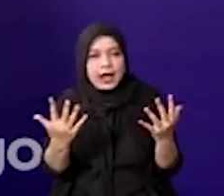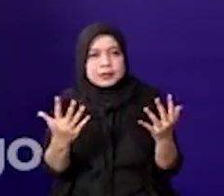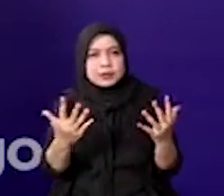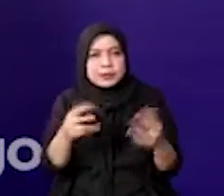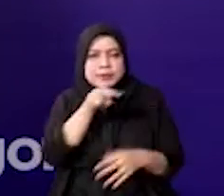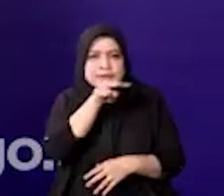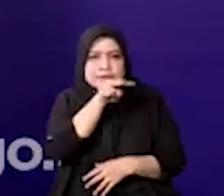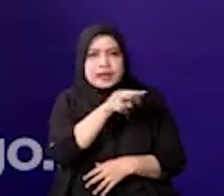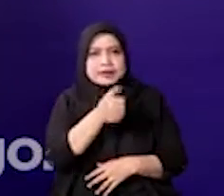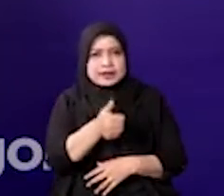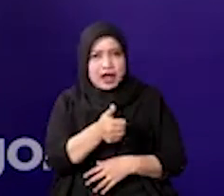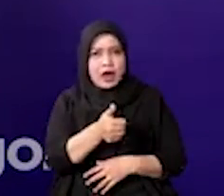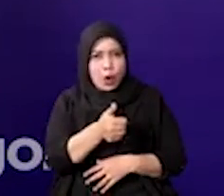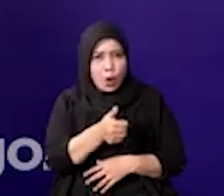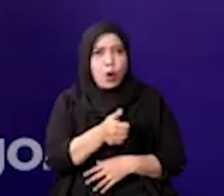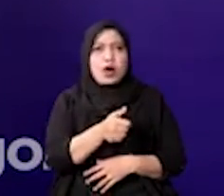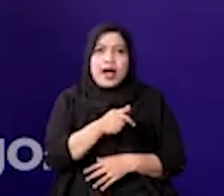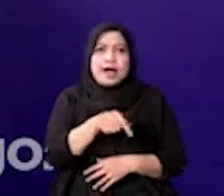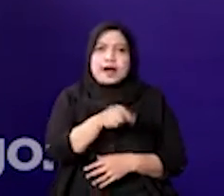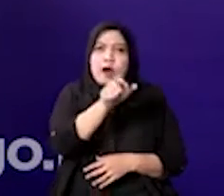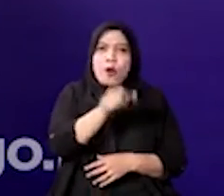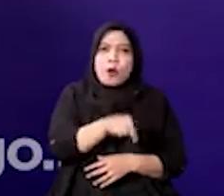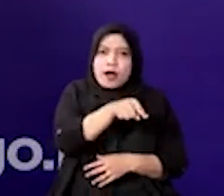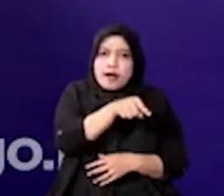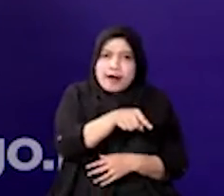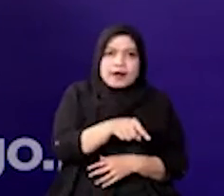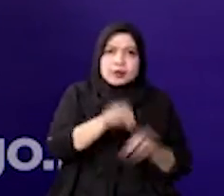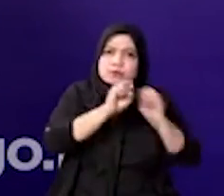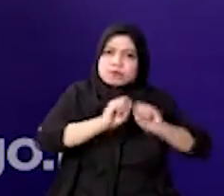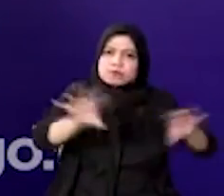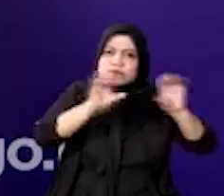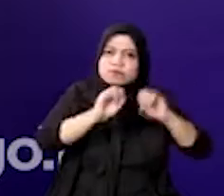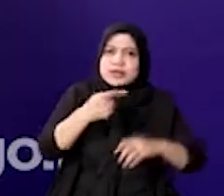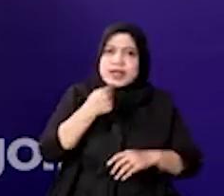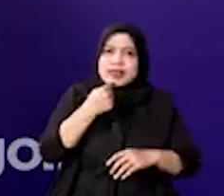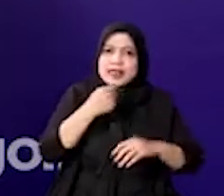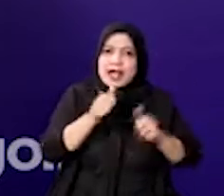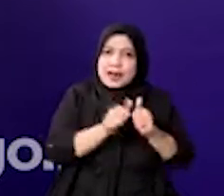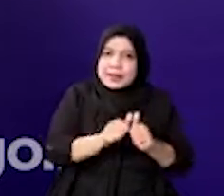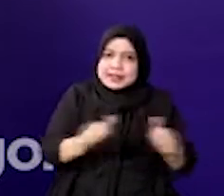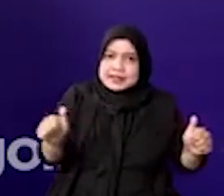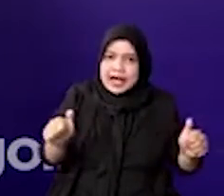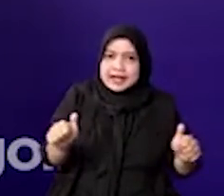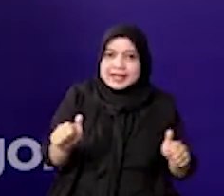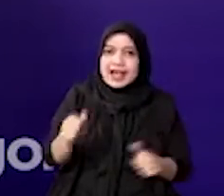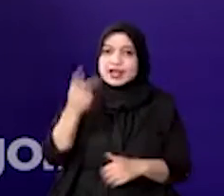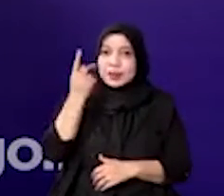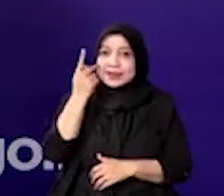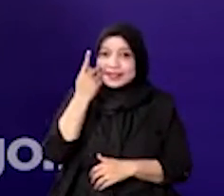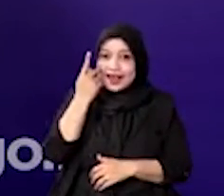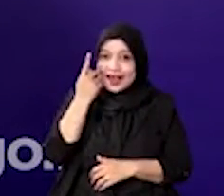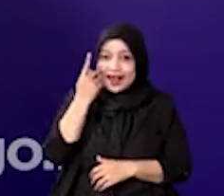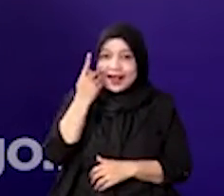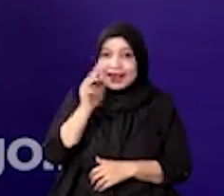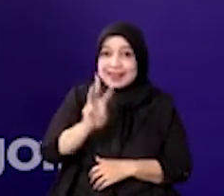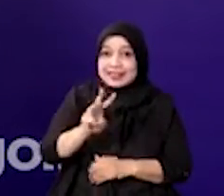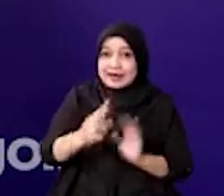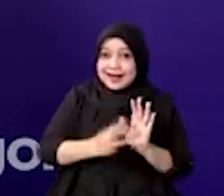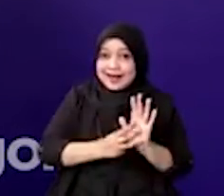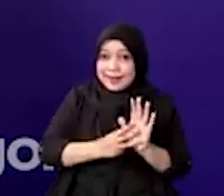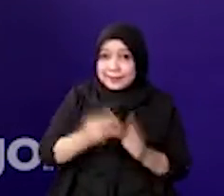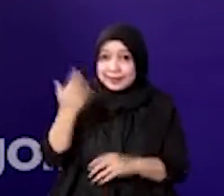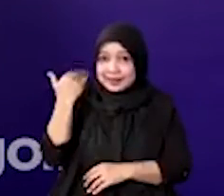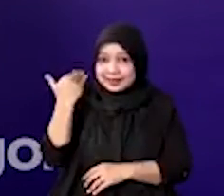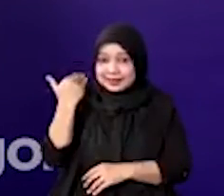yang menganjurkan kebersihan menjaga tiga tadi mana Mas tokoh